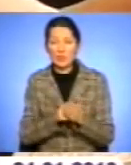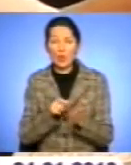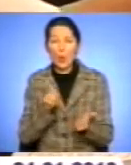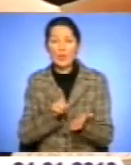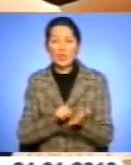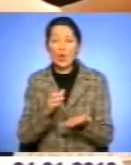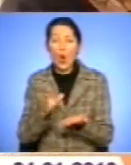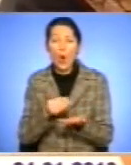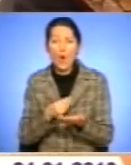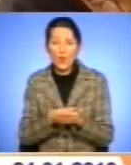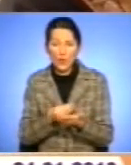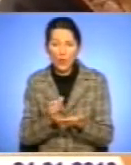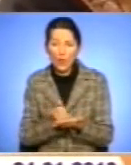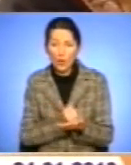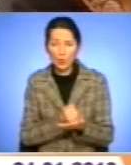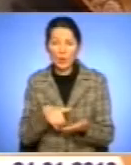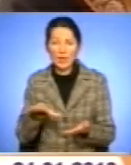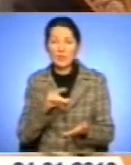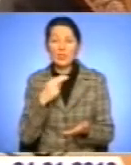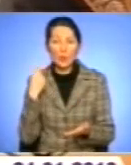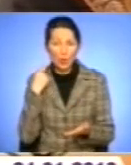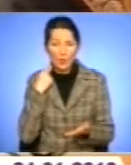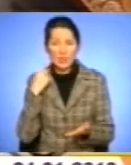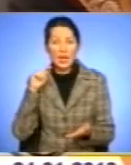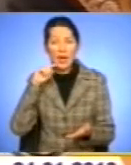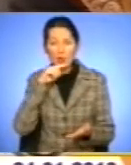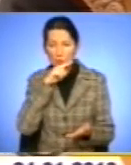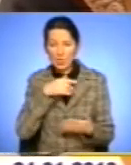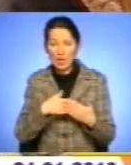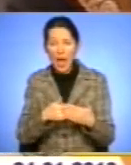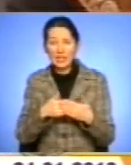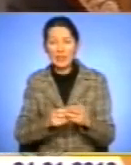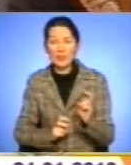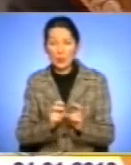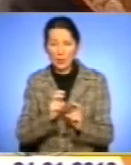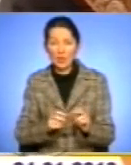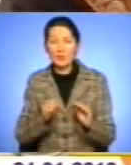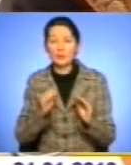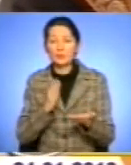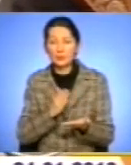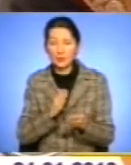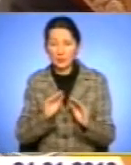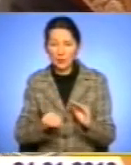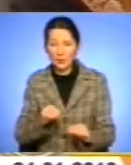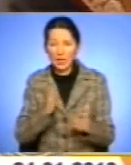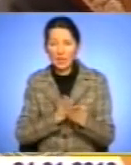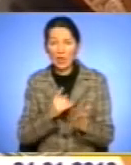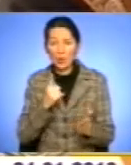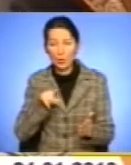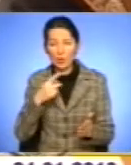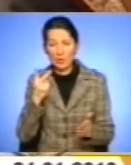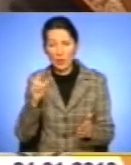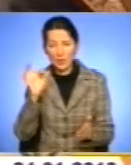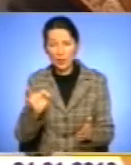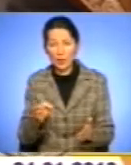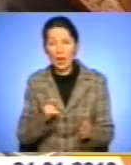Пенсійного фонду у Теребовлянському районі, каже його керівник Тетяна Глух. Проте болючою є проблема погашення заборгованості